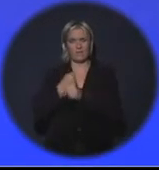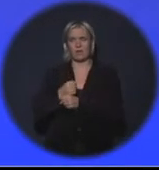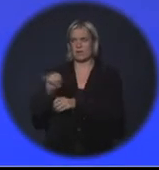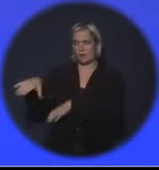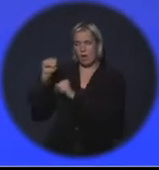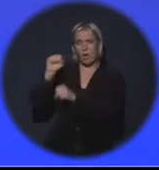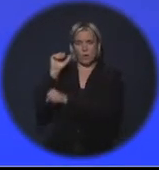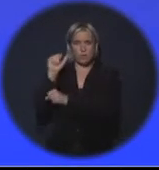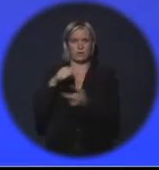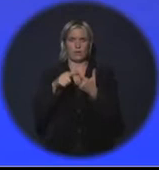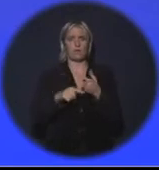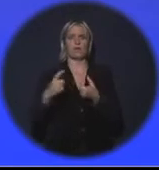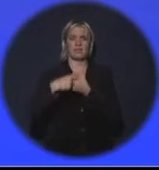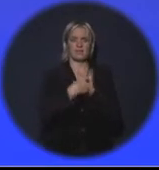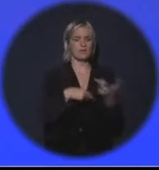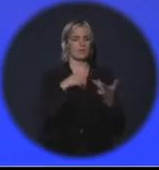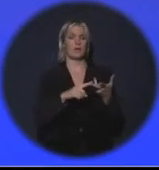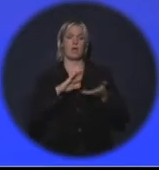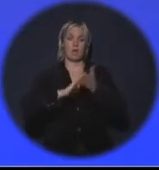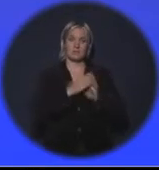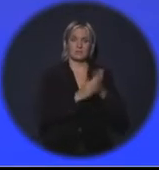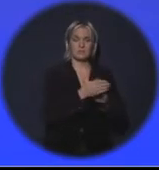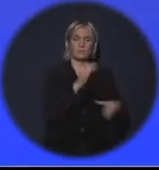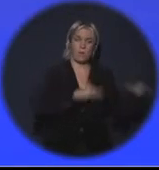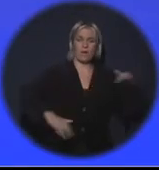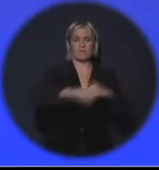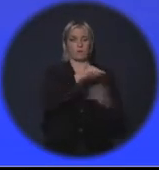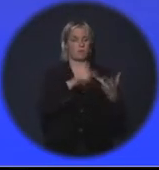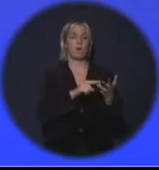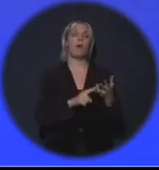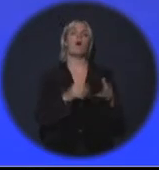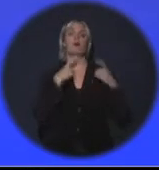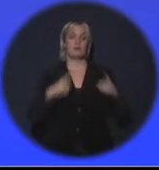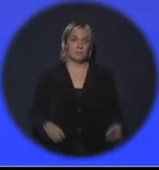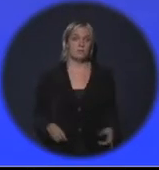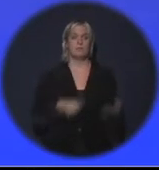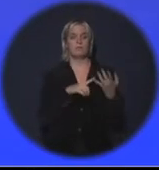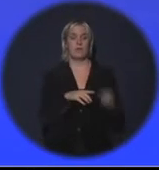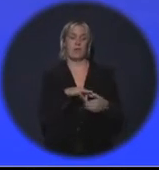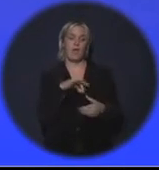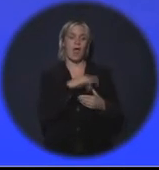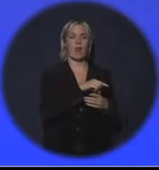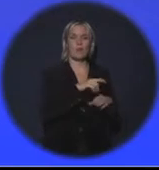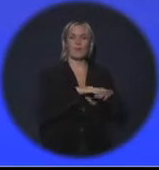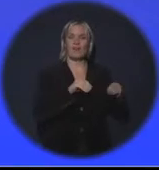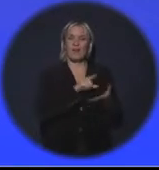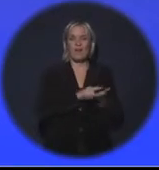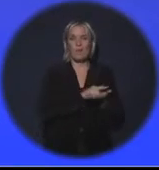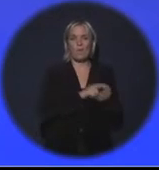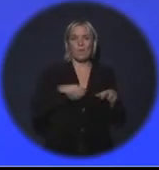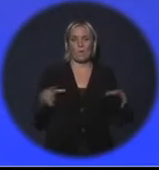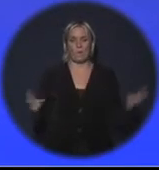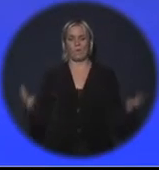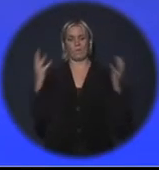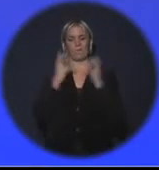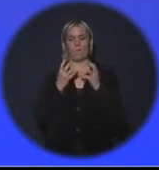les organisations syndicales, les associations environnementales, les parlementaires, les élus locaux. J'ai dit la